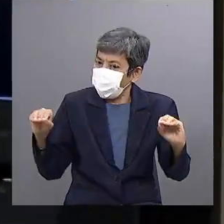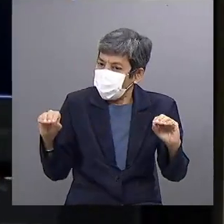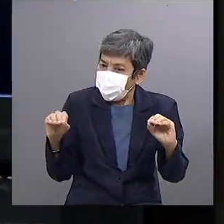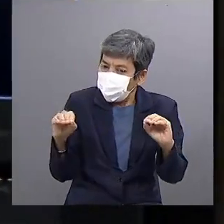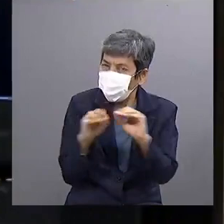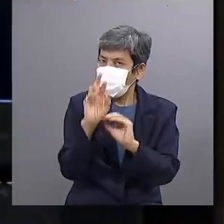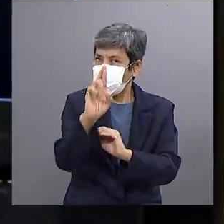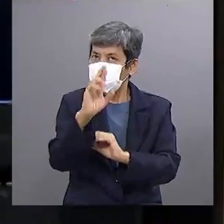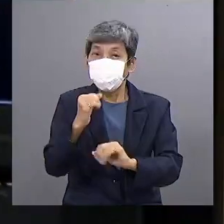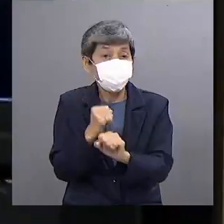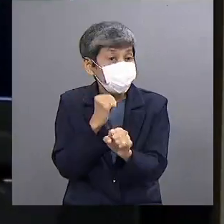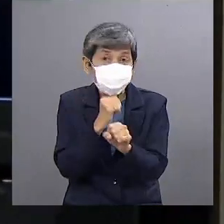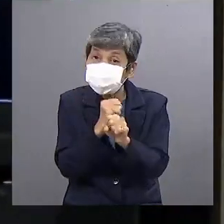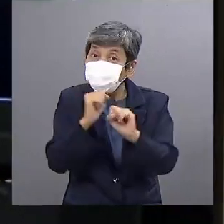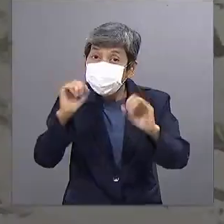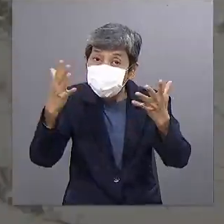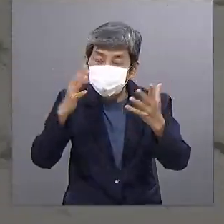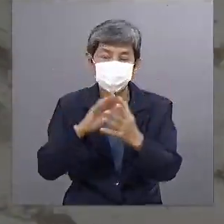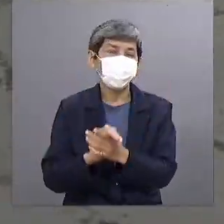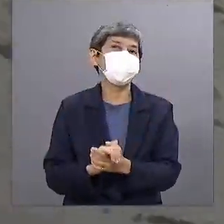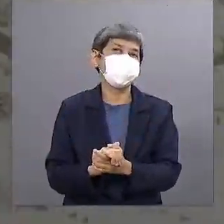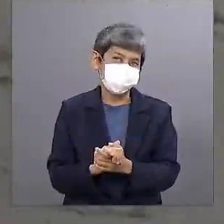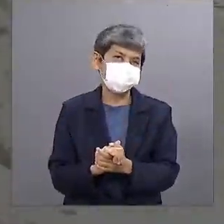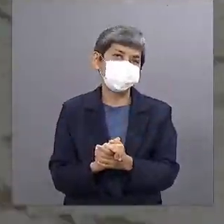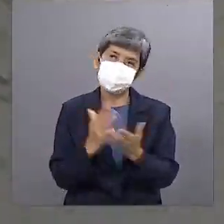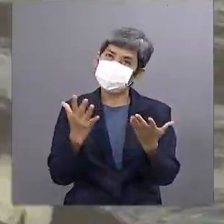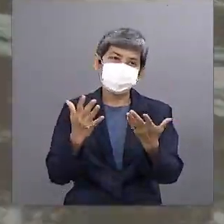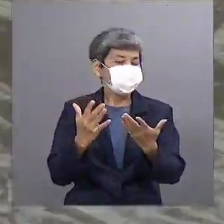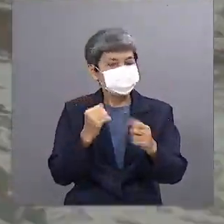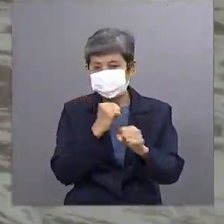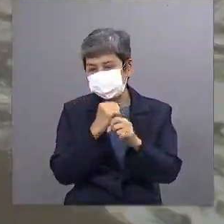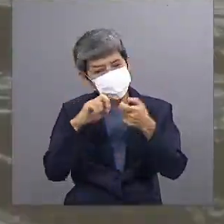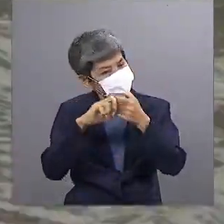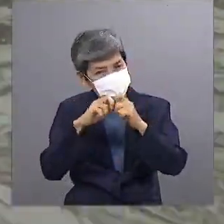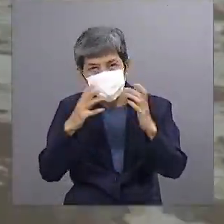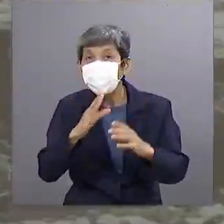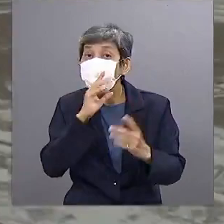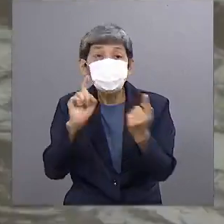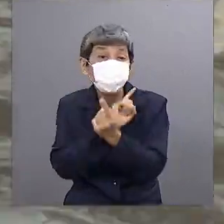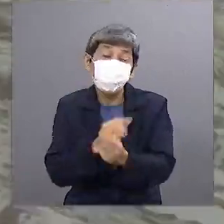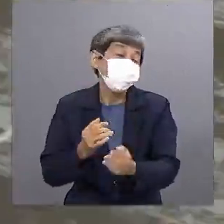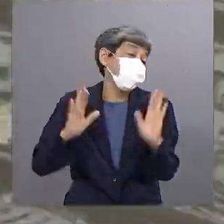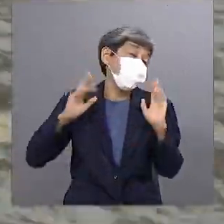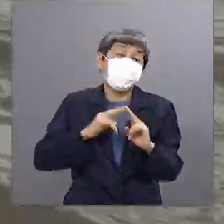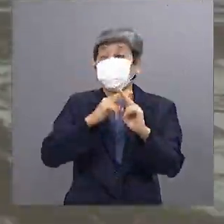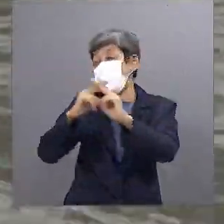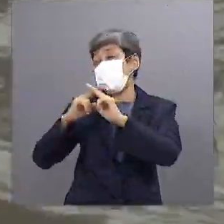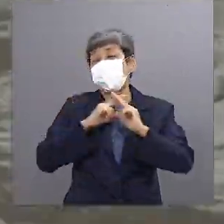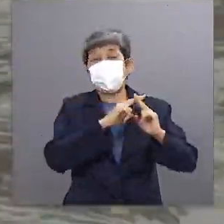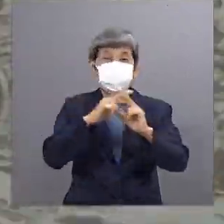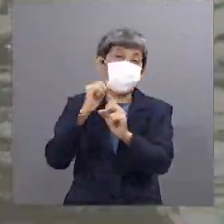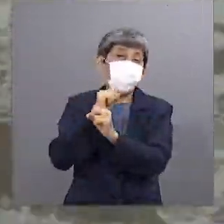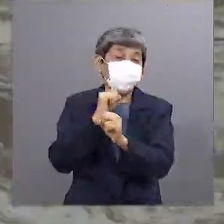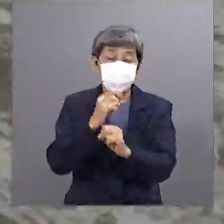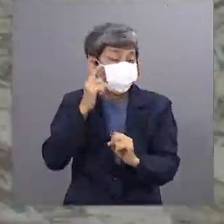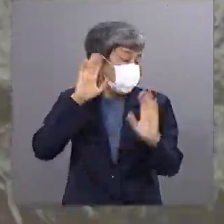งมือทำอะไรตอนนี้เราจะไม่สามารถพ้นวิกฤตนี้ไปได้เลยถ้าสังคมไม่ร่วมกันส่งสัญญาณรับรู้ว่าปัญหานี้